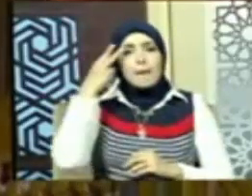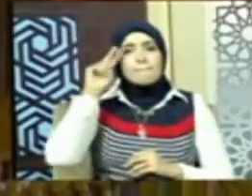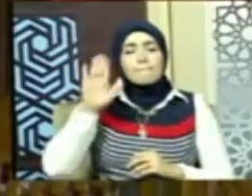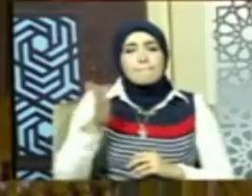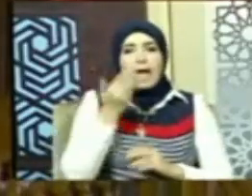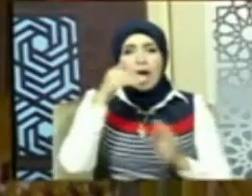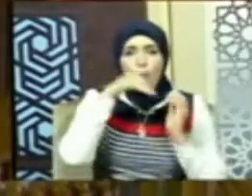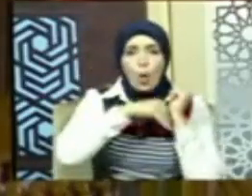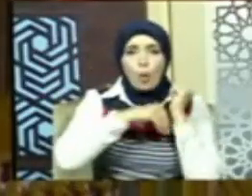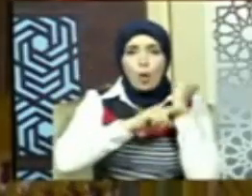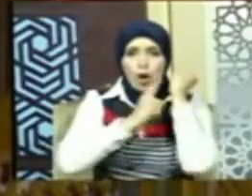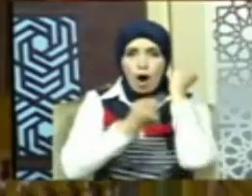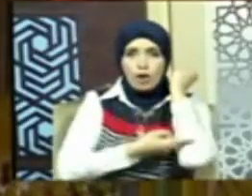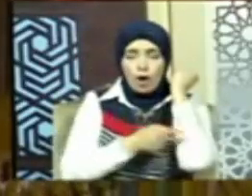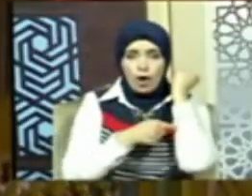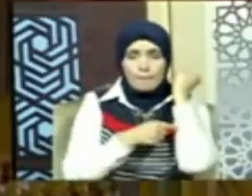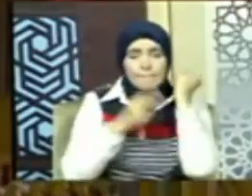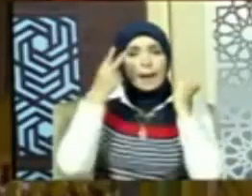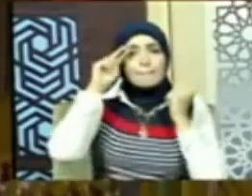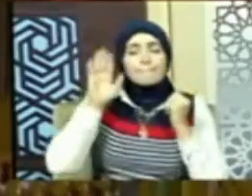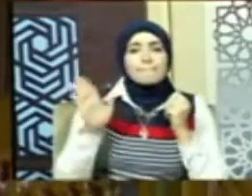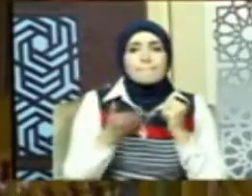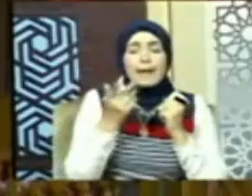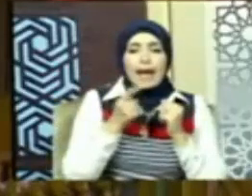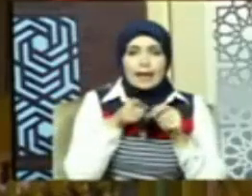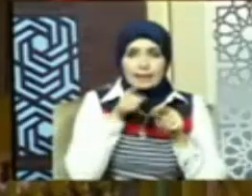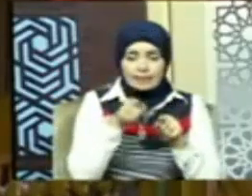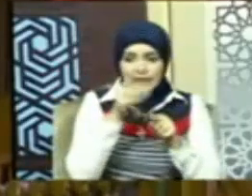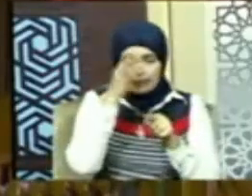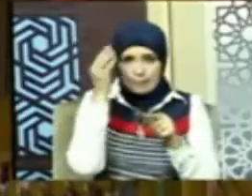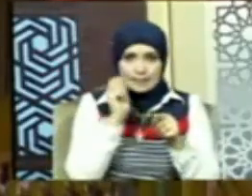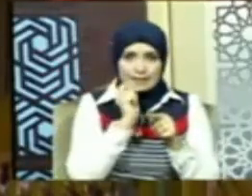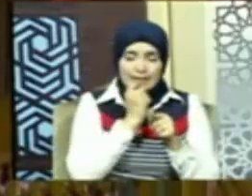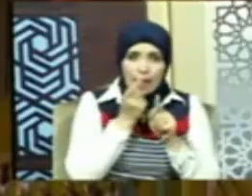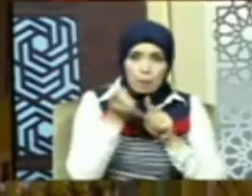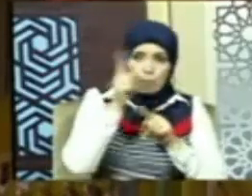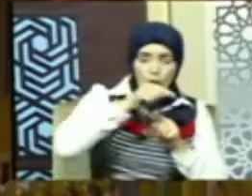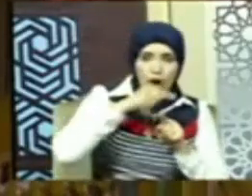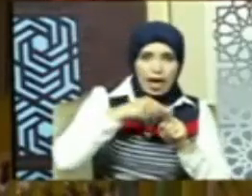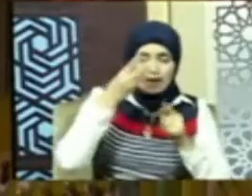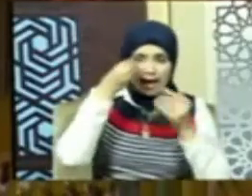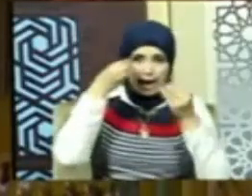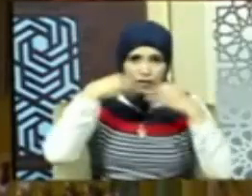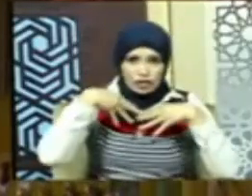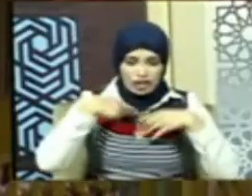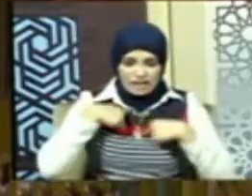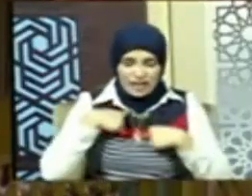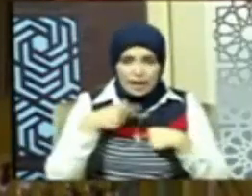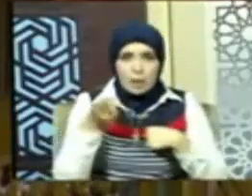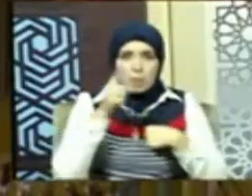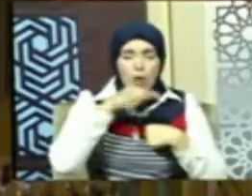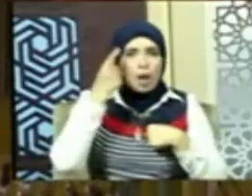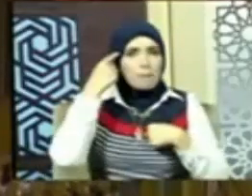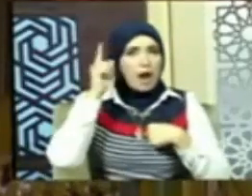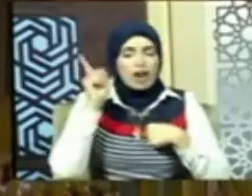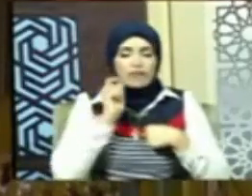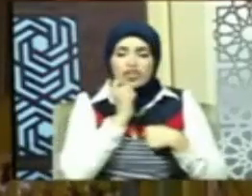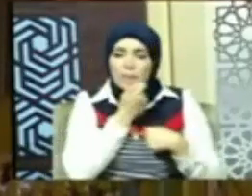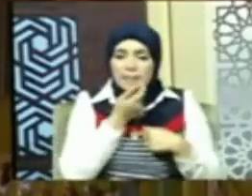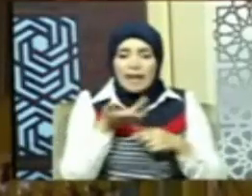وما تدري نفس ماذا تكسب غدا وما تدري